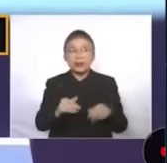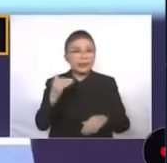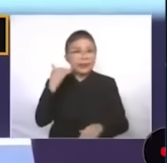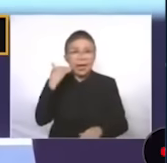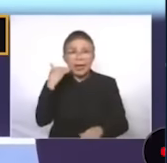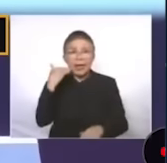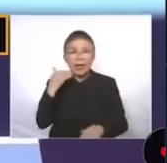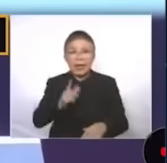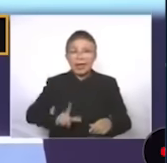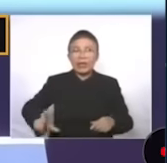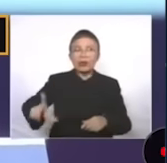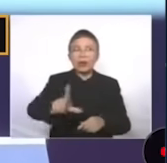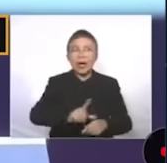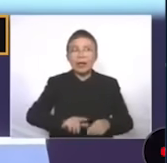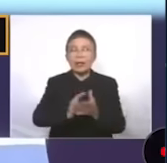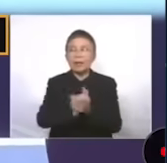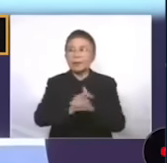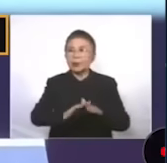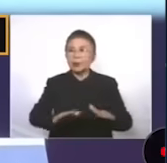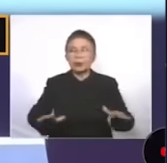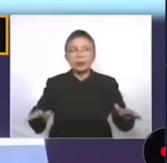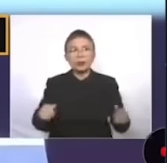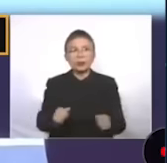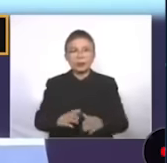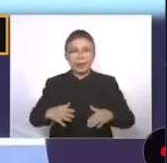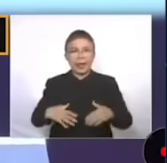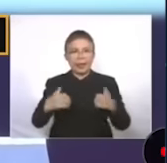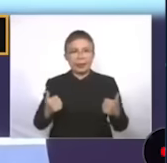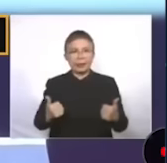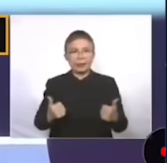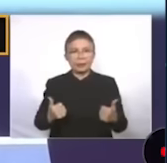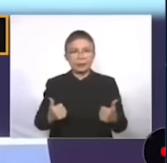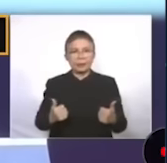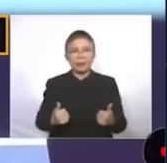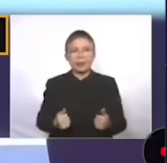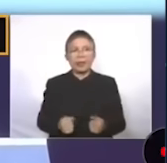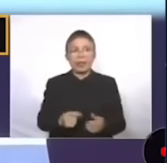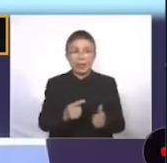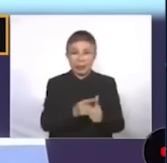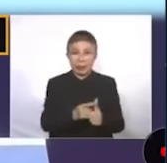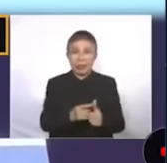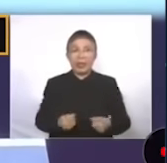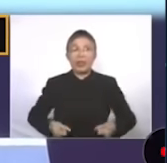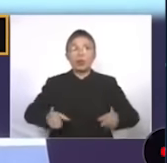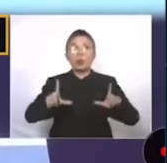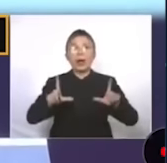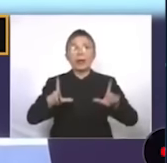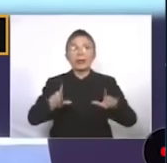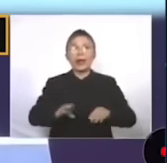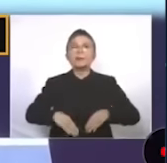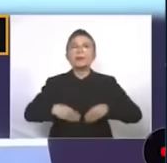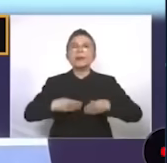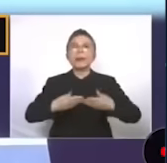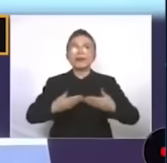dibohongi paling tidak suka dibohongi dibohongi itu betul-betul membuat kita itu muak kepada